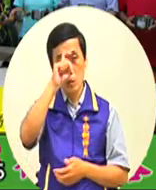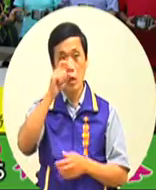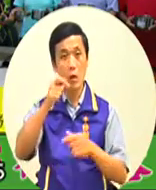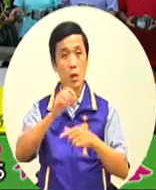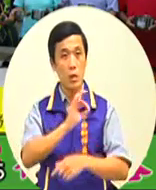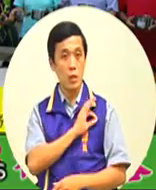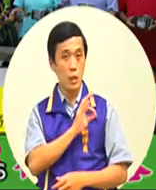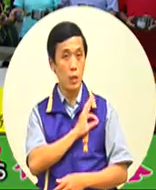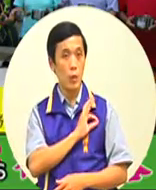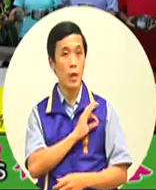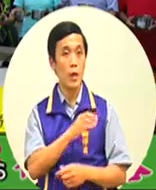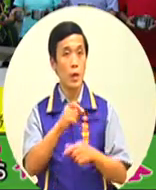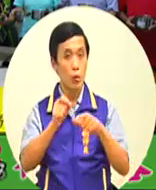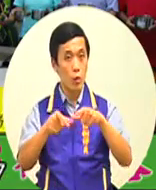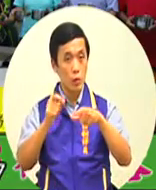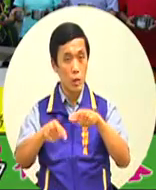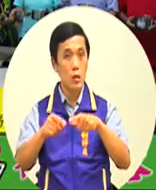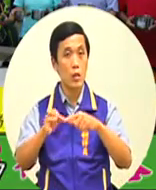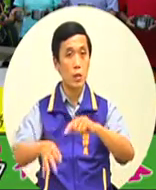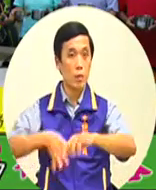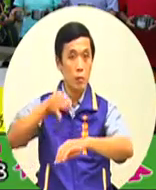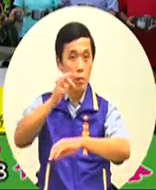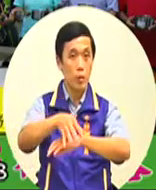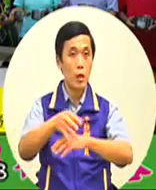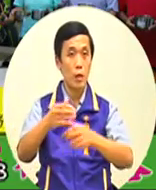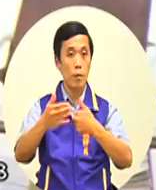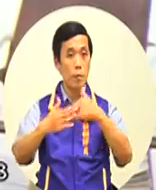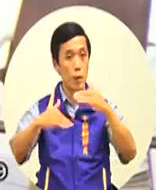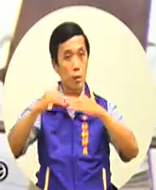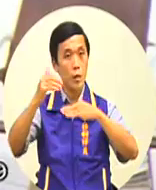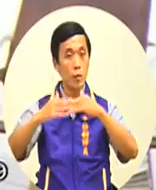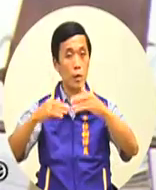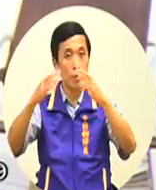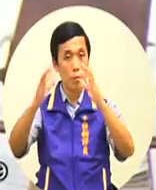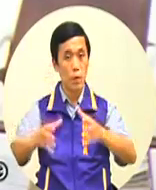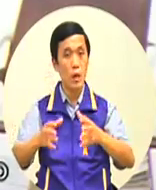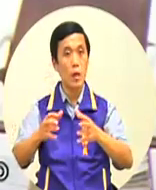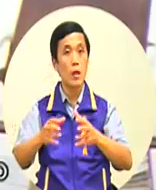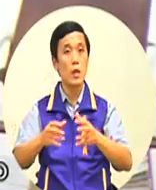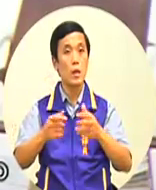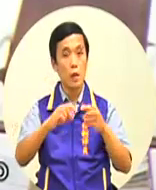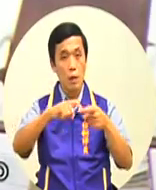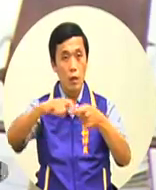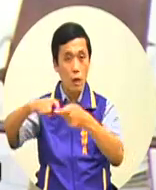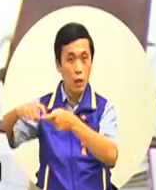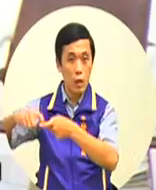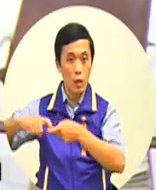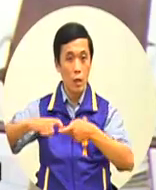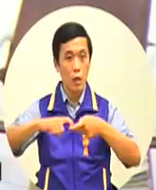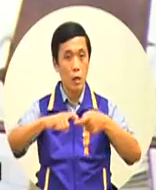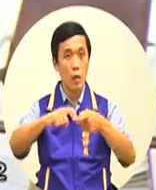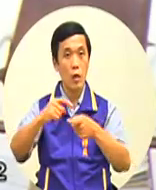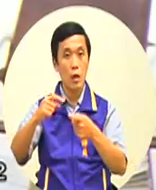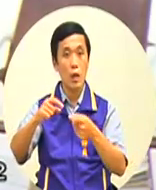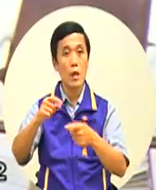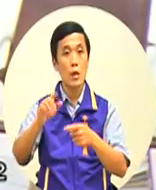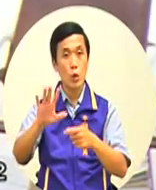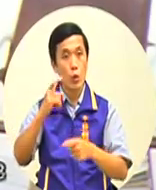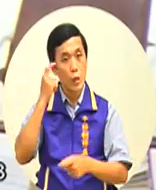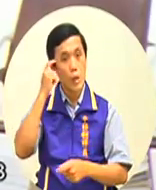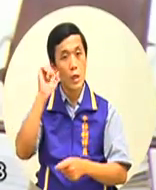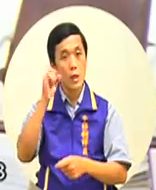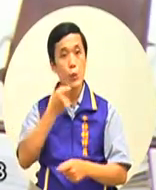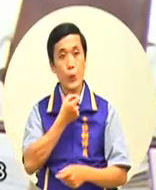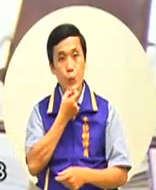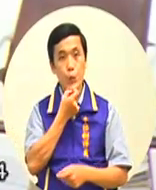入啊，有经济资源来建构，结合有意愿的我们的社团呐哈来参